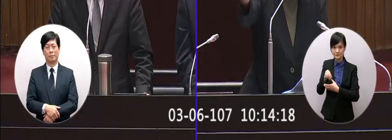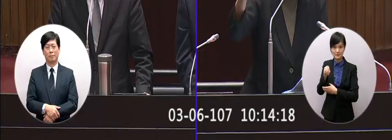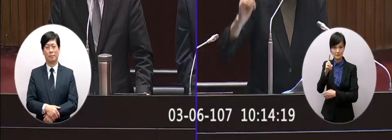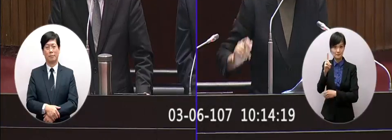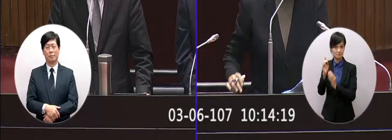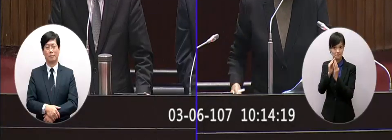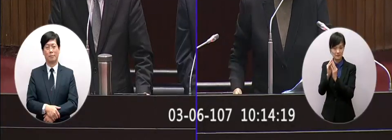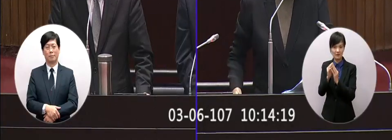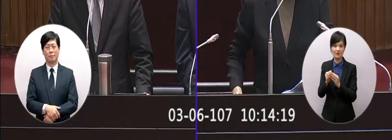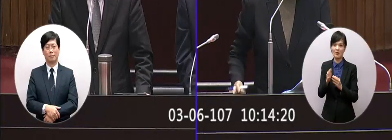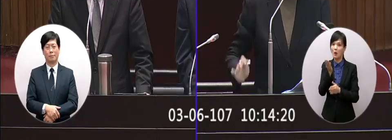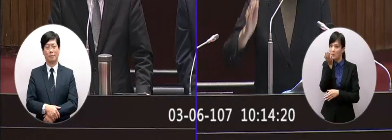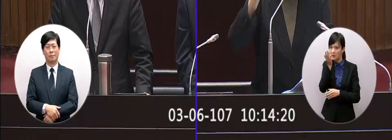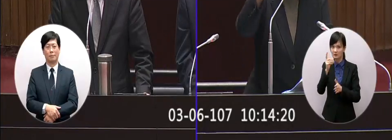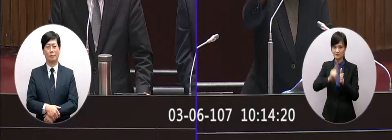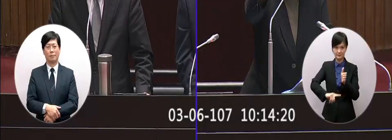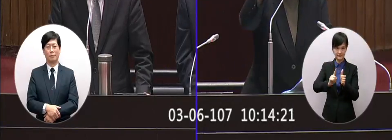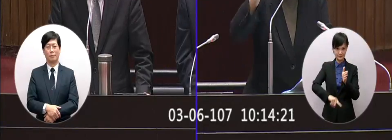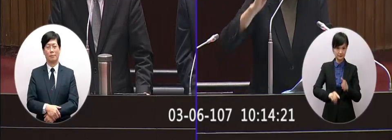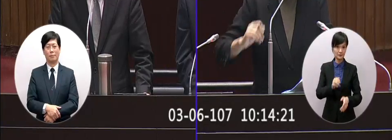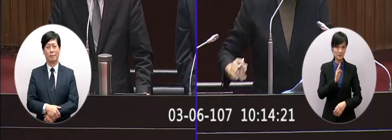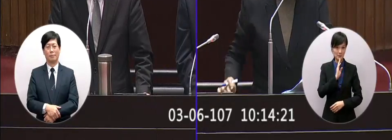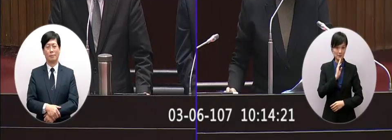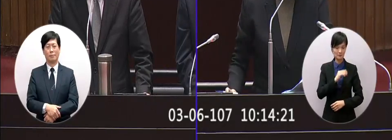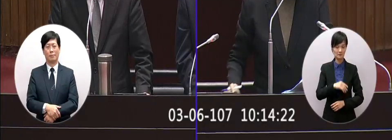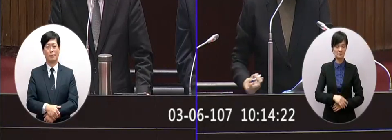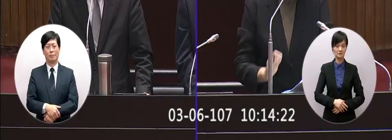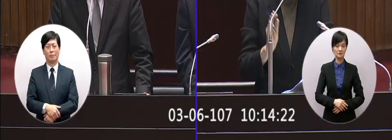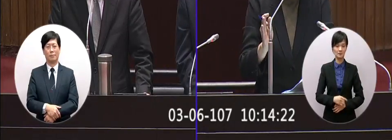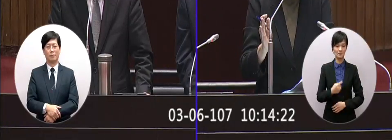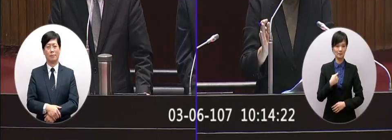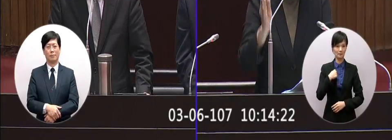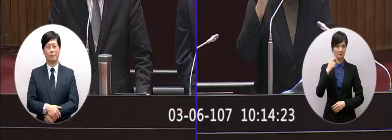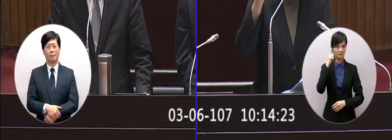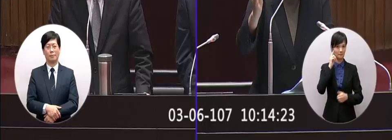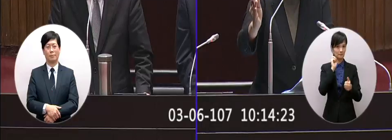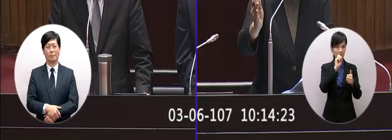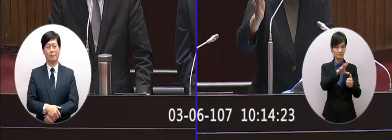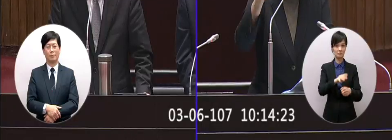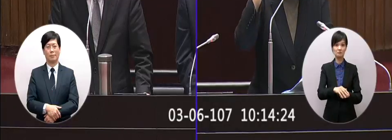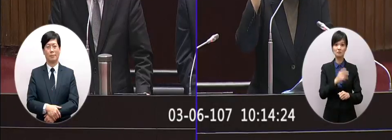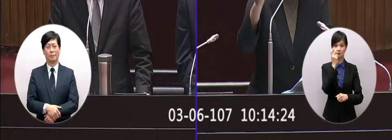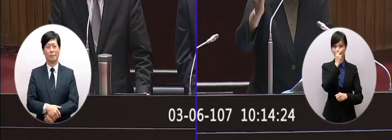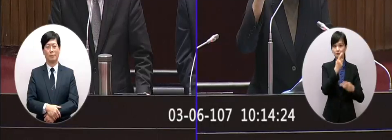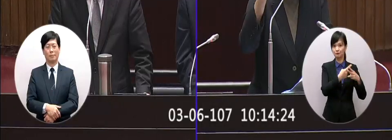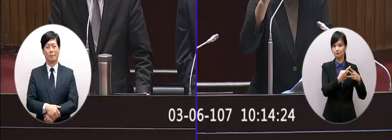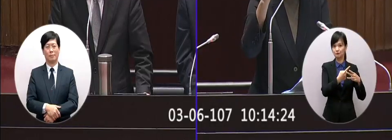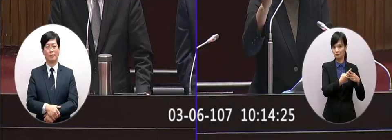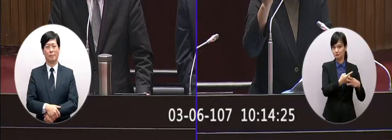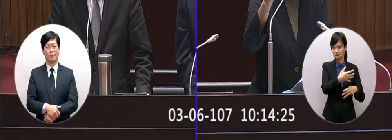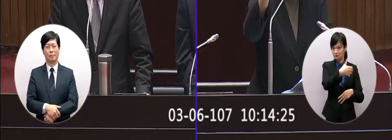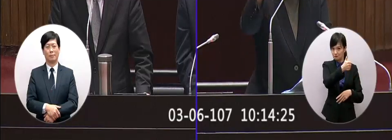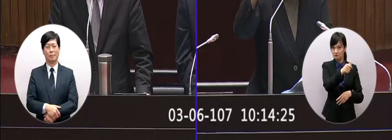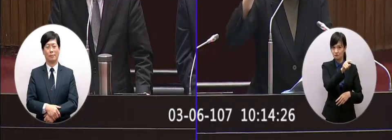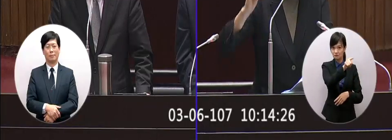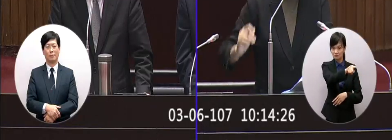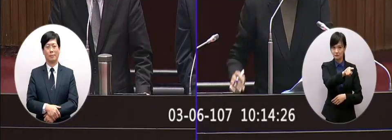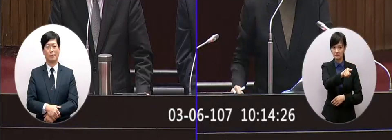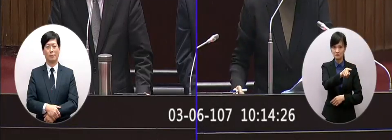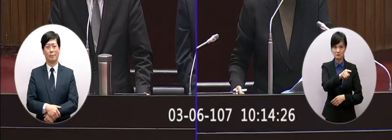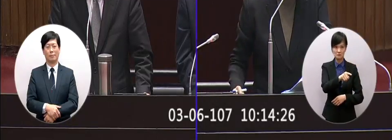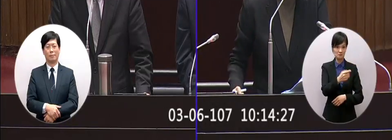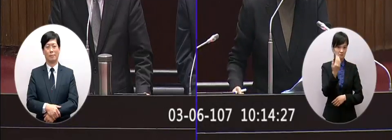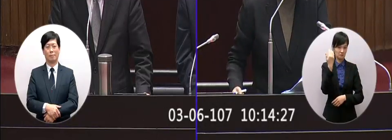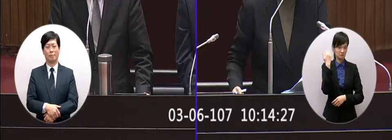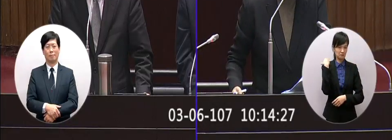要警告院长，也要告诉顾大主委，自从顾大主委你这个砍杀急先锋，